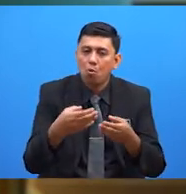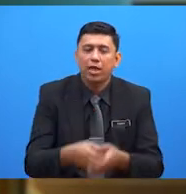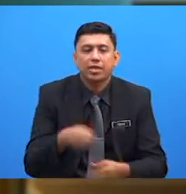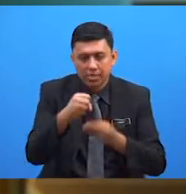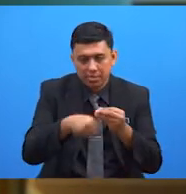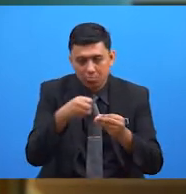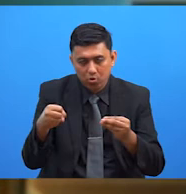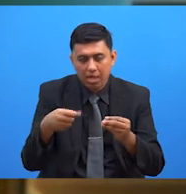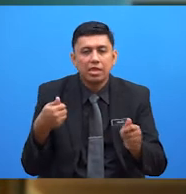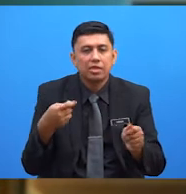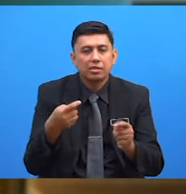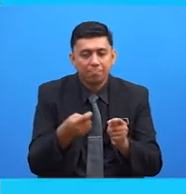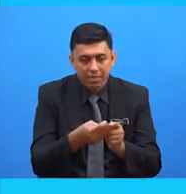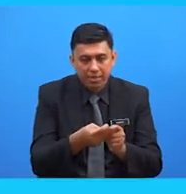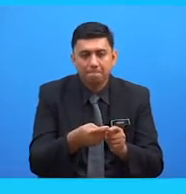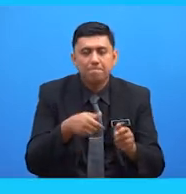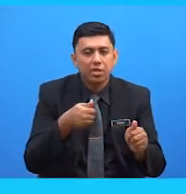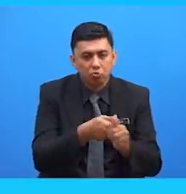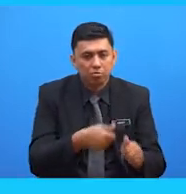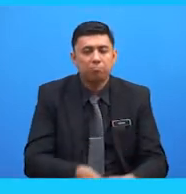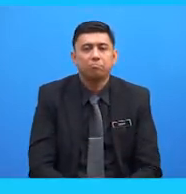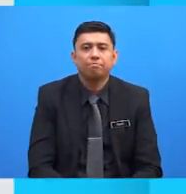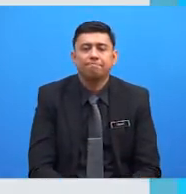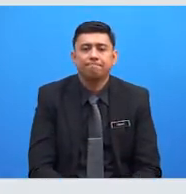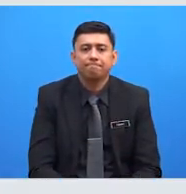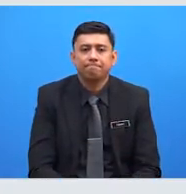kesimpulan seperti berikut.